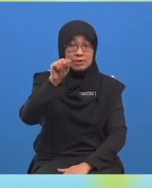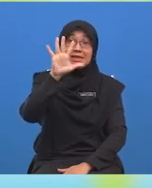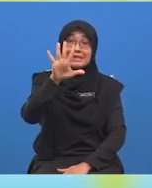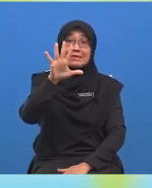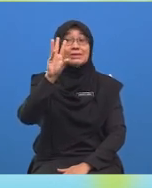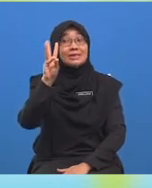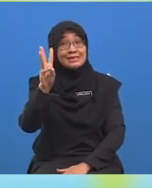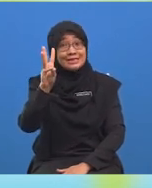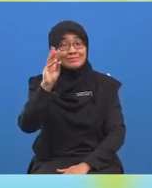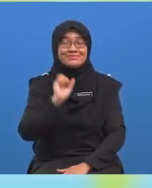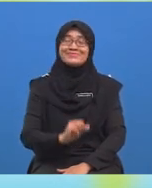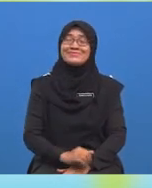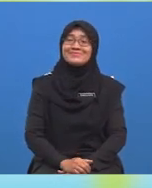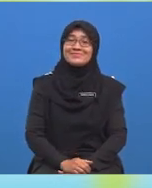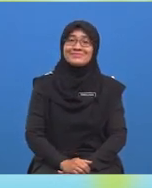105.56.